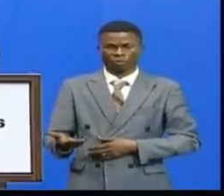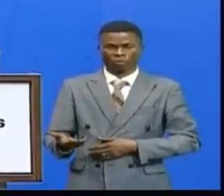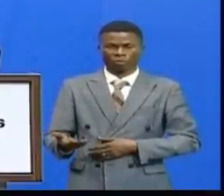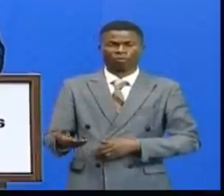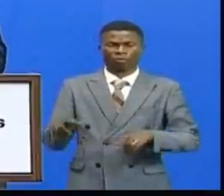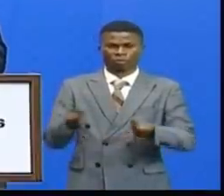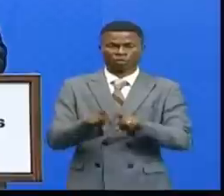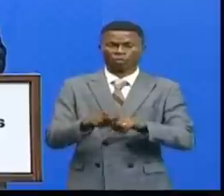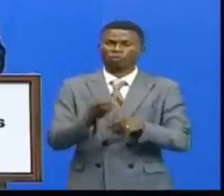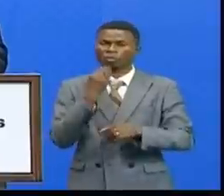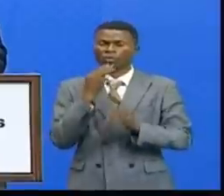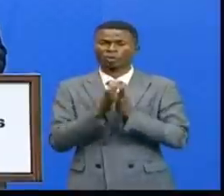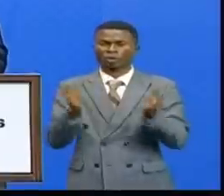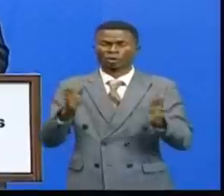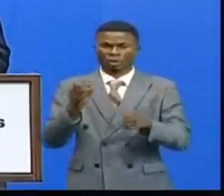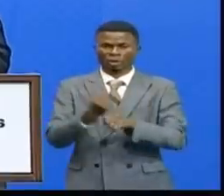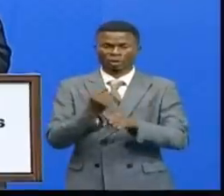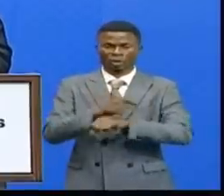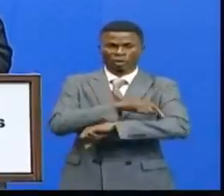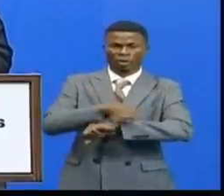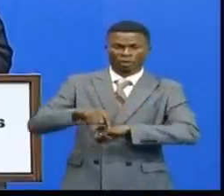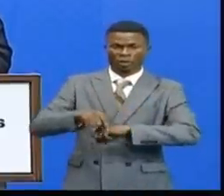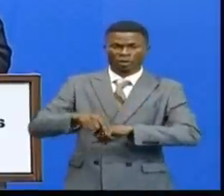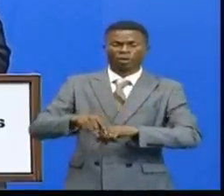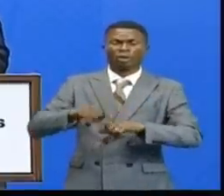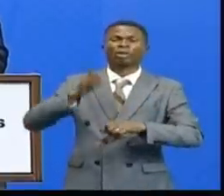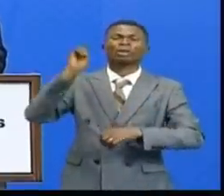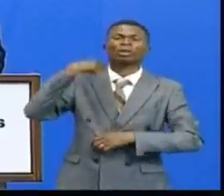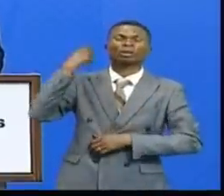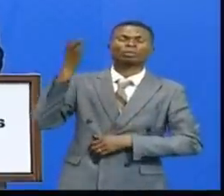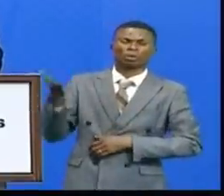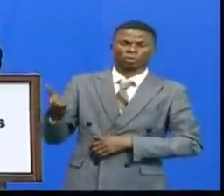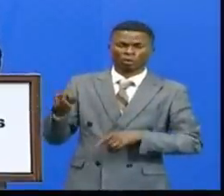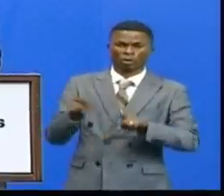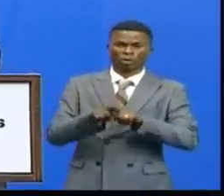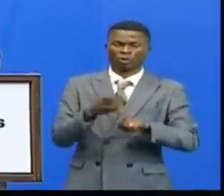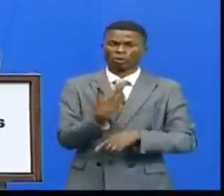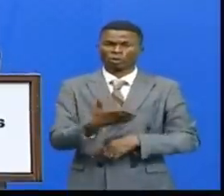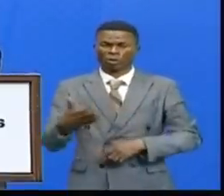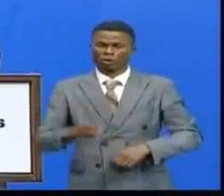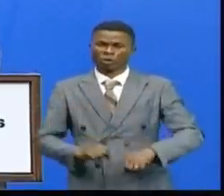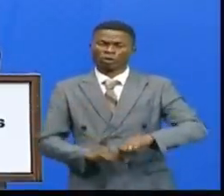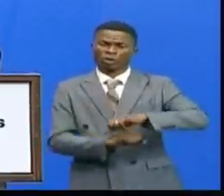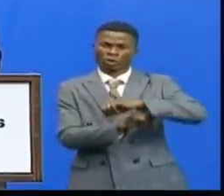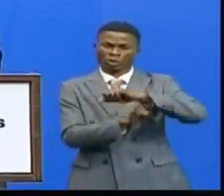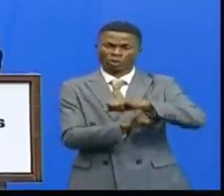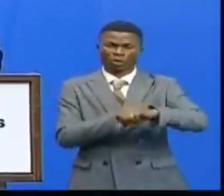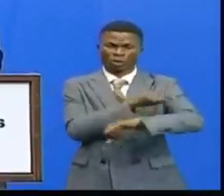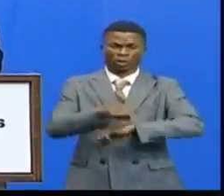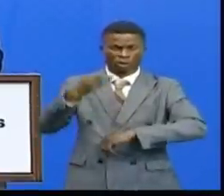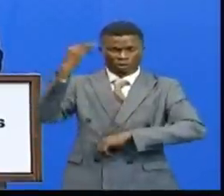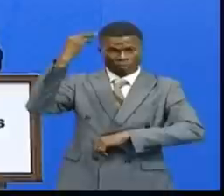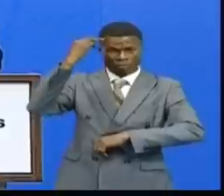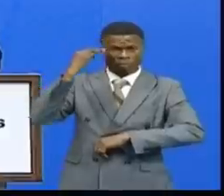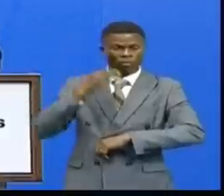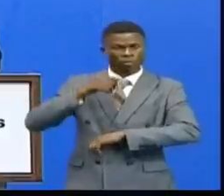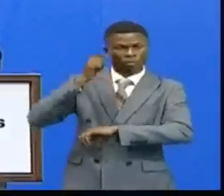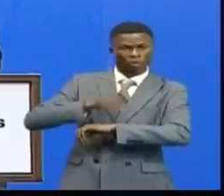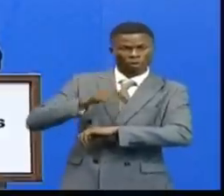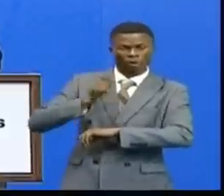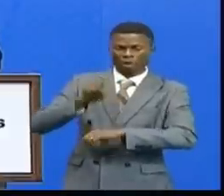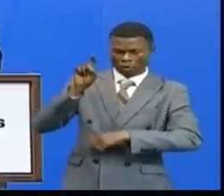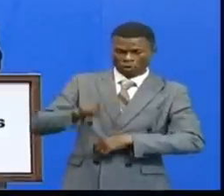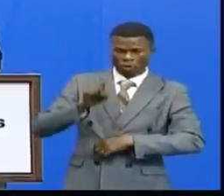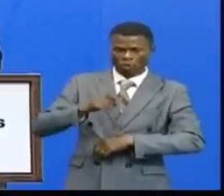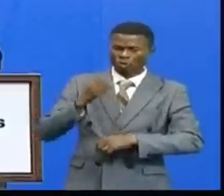Autant que l'inspection générale des services judiciaires et pénitentiaires, comme instrument d'accompagnement du ministère de la Justice, est appelé